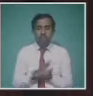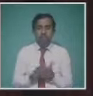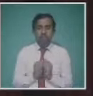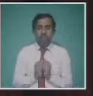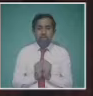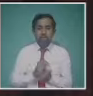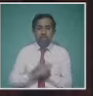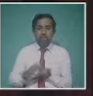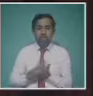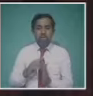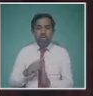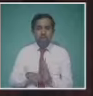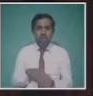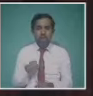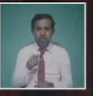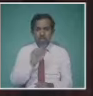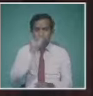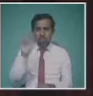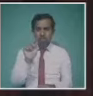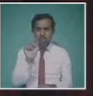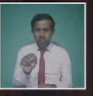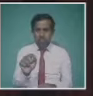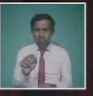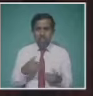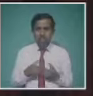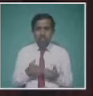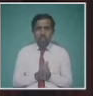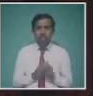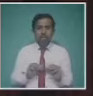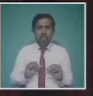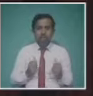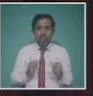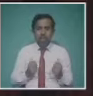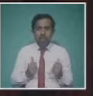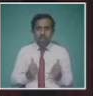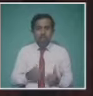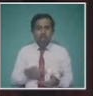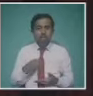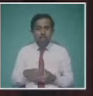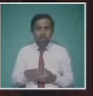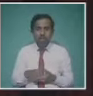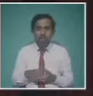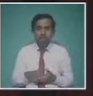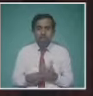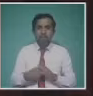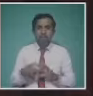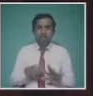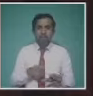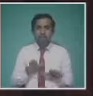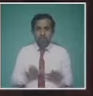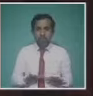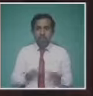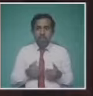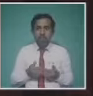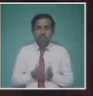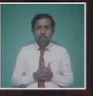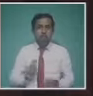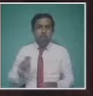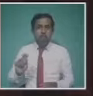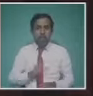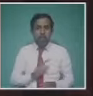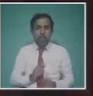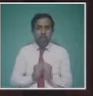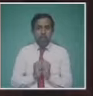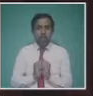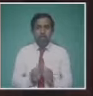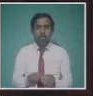සේවයක් අද රටේ සිද්ධ වෙනවාද කියලා ප්‍රශ්නයක් තමන් එදිනදා ජීවත් වෙන්න යැපෙන්න උත්සාහ කරන මිසක් තමන් ලබන වැටුපට